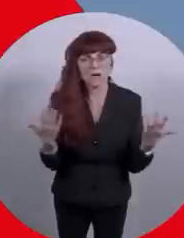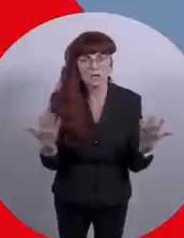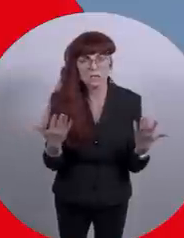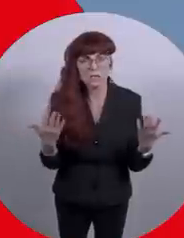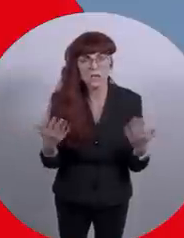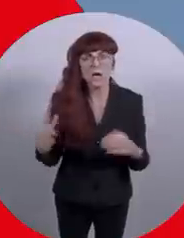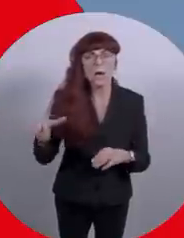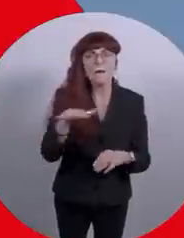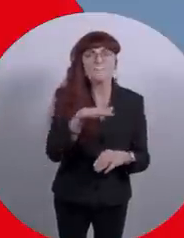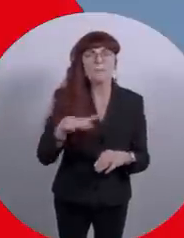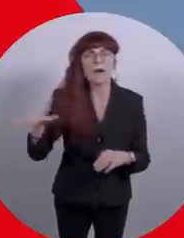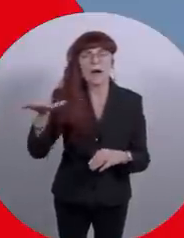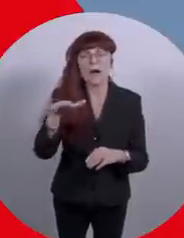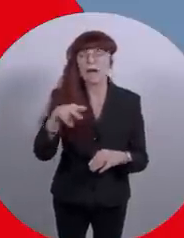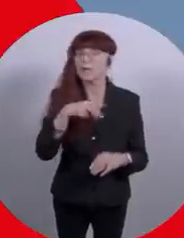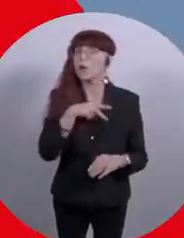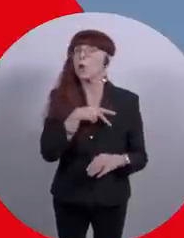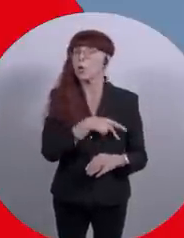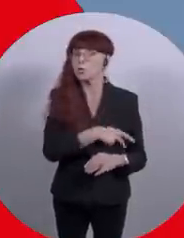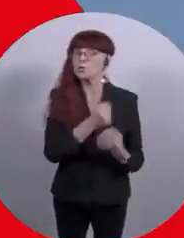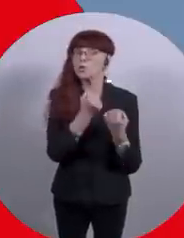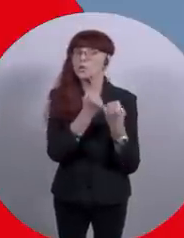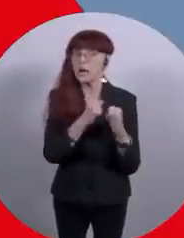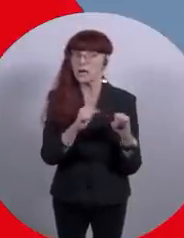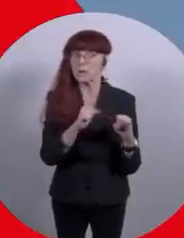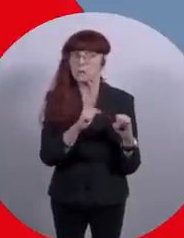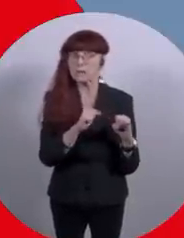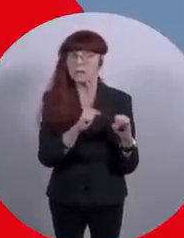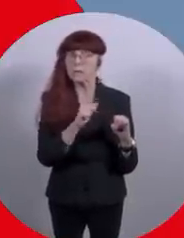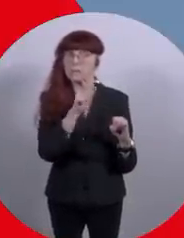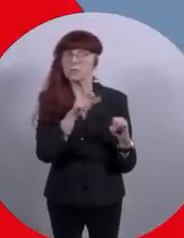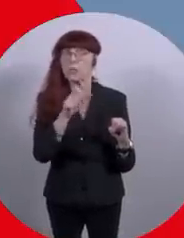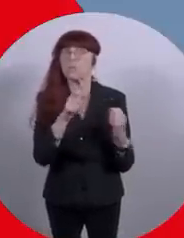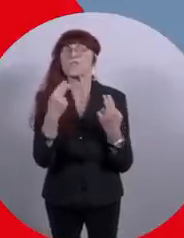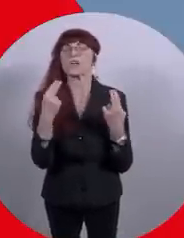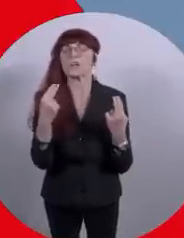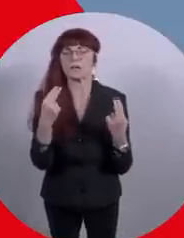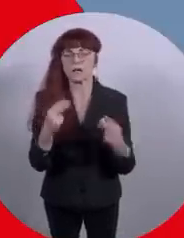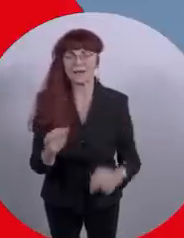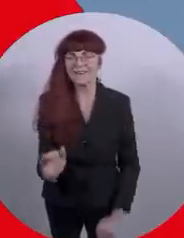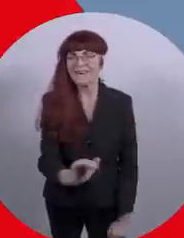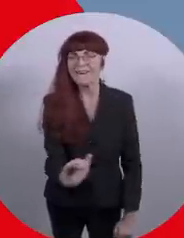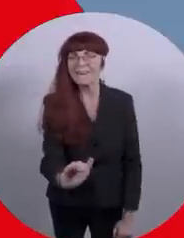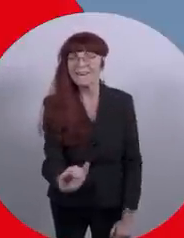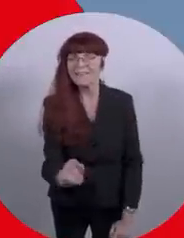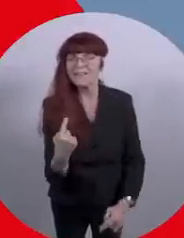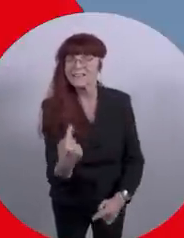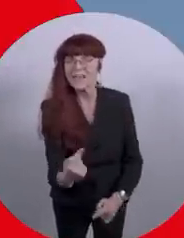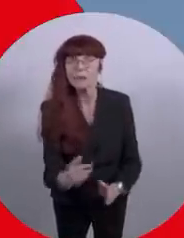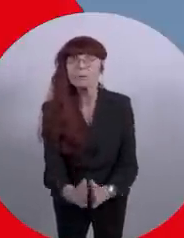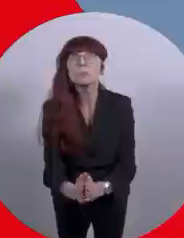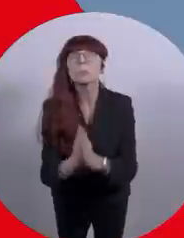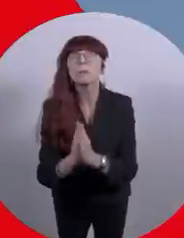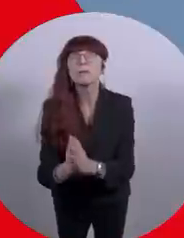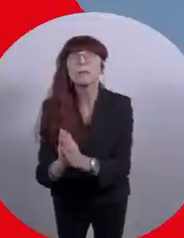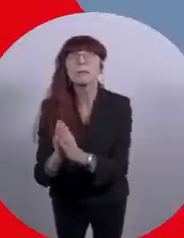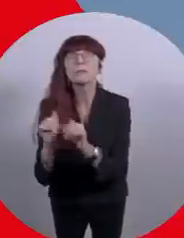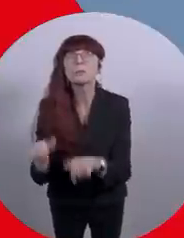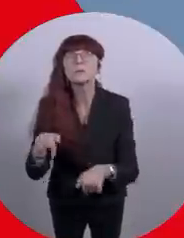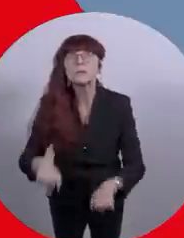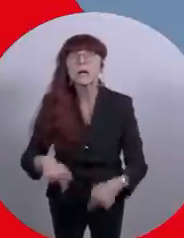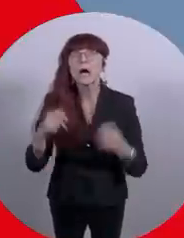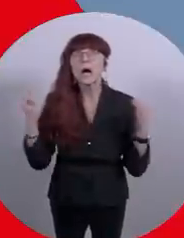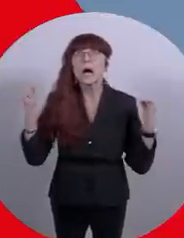mehr unter Sozialdemokratie und vielen von uns so am Herzen liegt dass auch Kinder keine bittstellerinnen und Bittstellerin in dieser Republik sagen